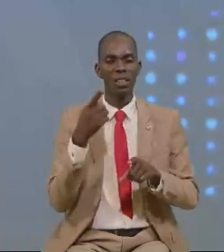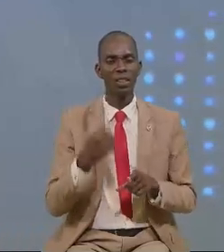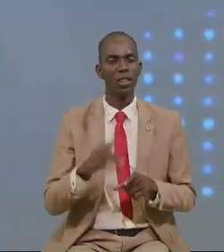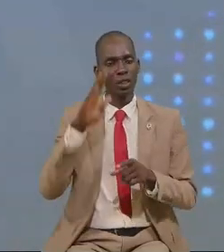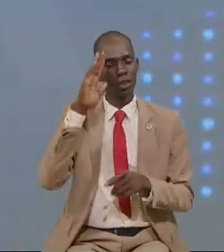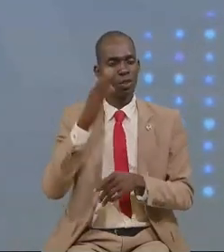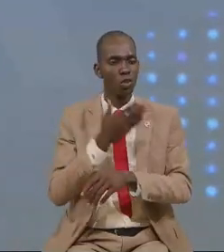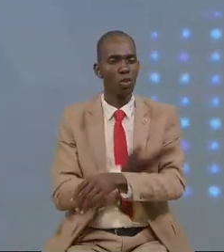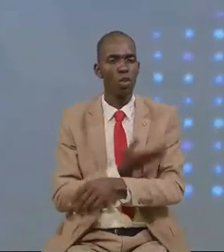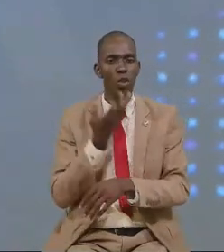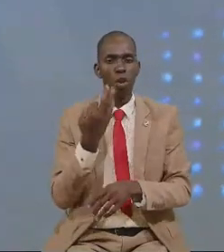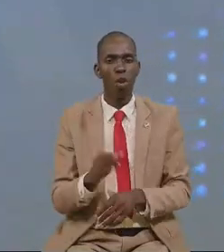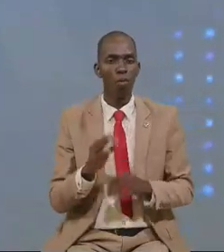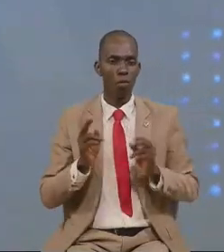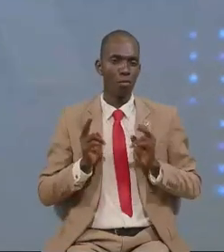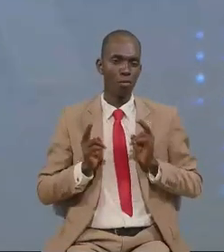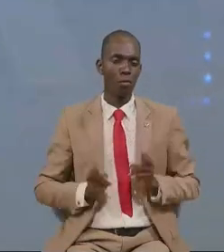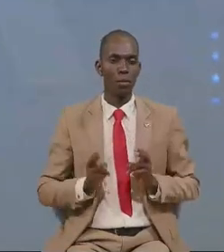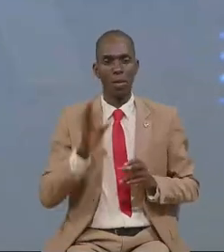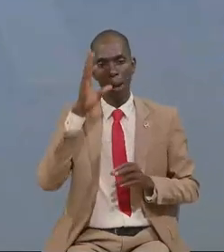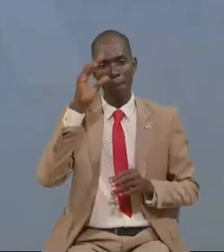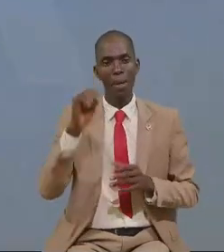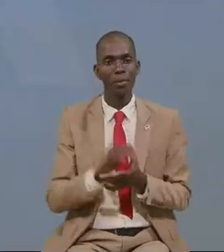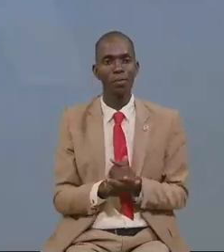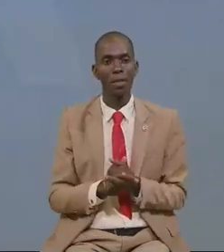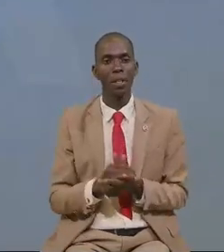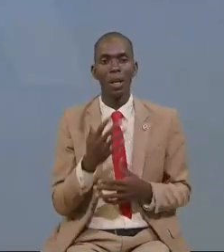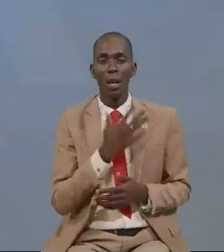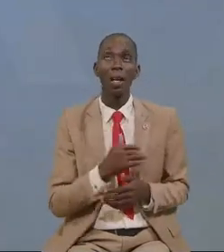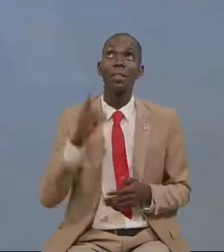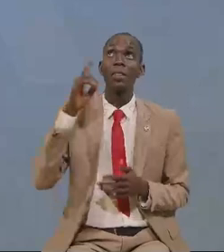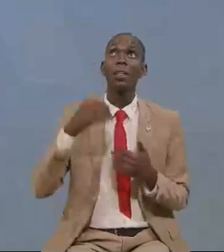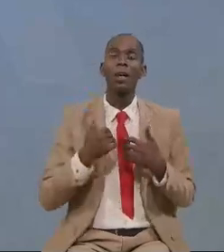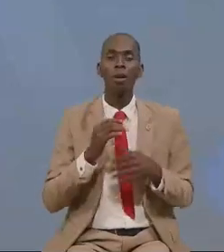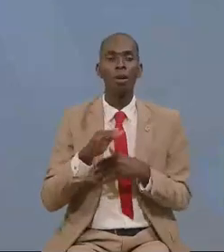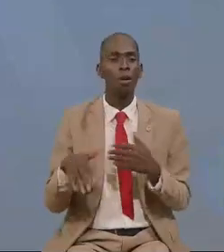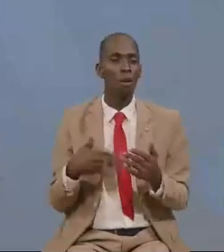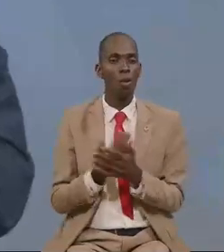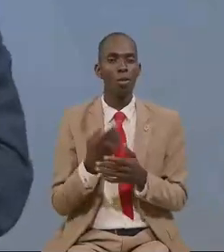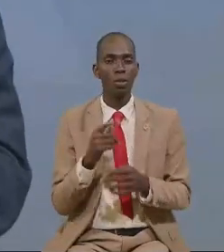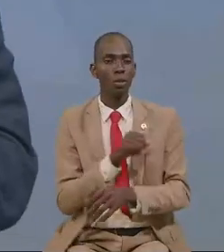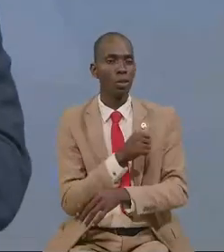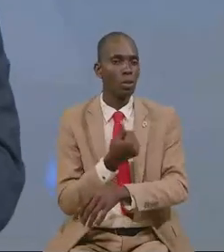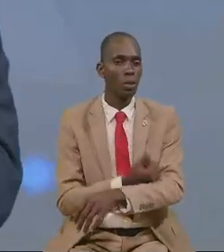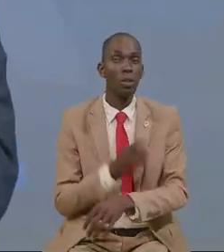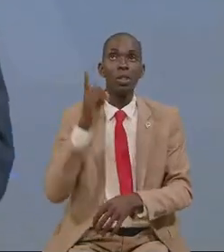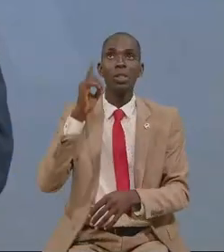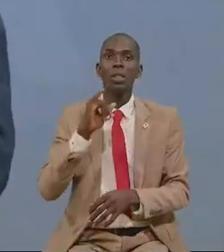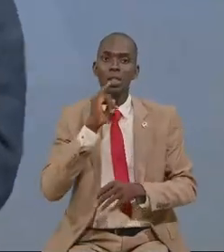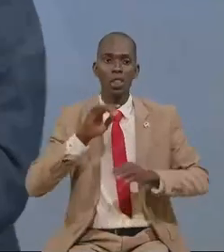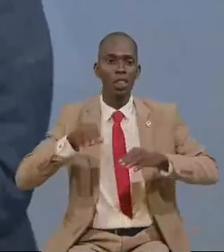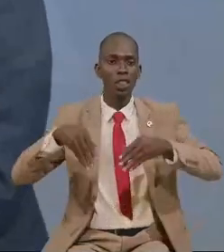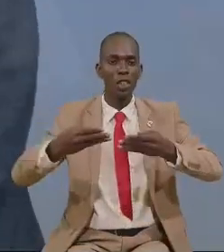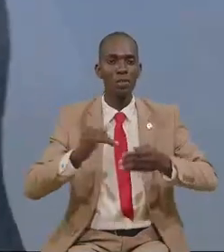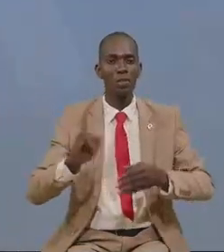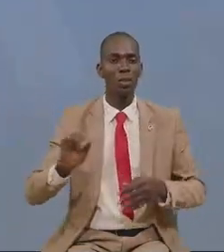de l'homme. Et il a toute l'autorité. Et il nous a donné